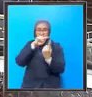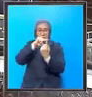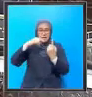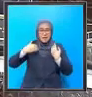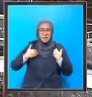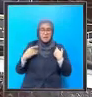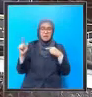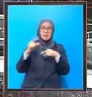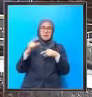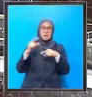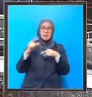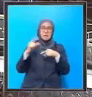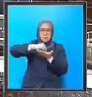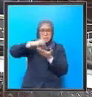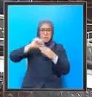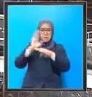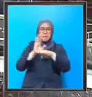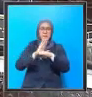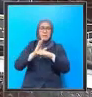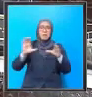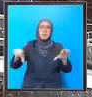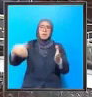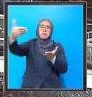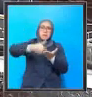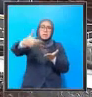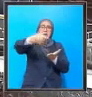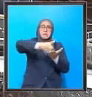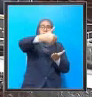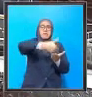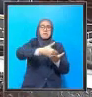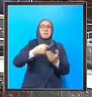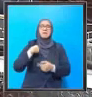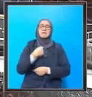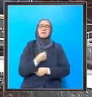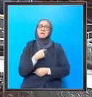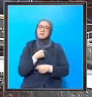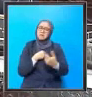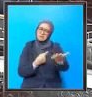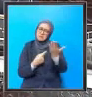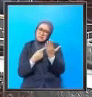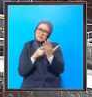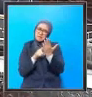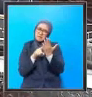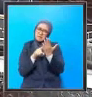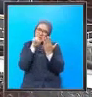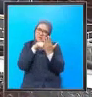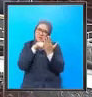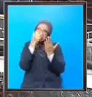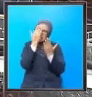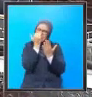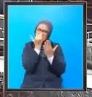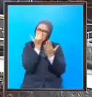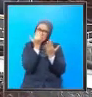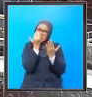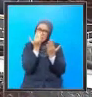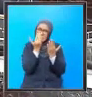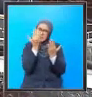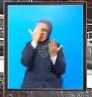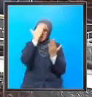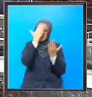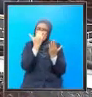membuat cadangan tertentu maka kita mencari sebab kenapa Playboy itu tidak